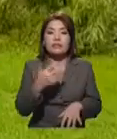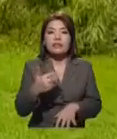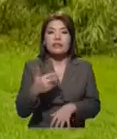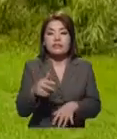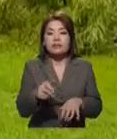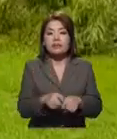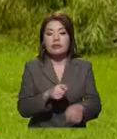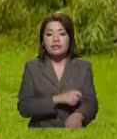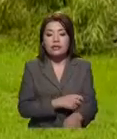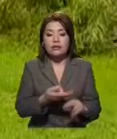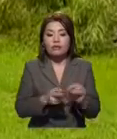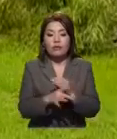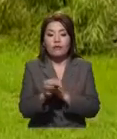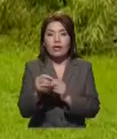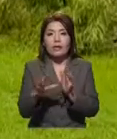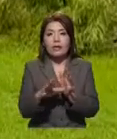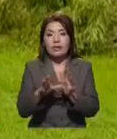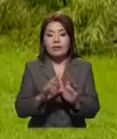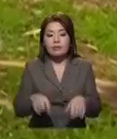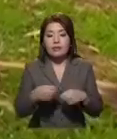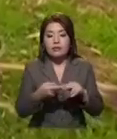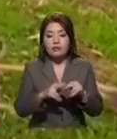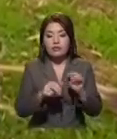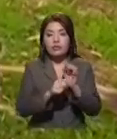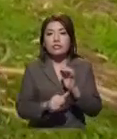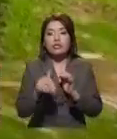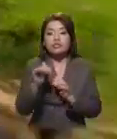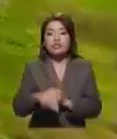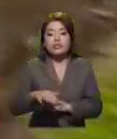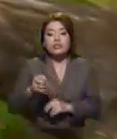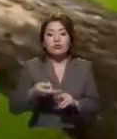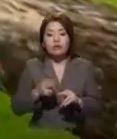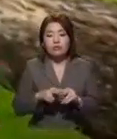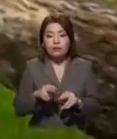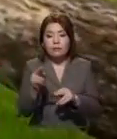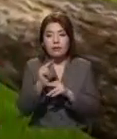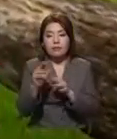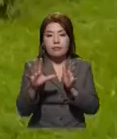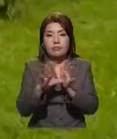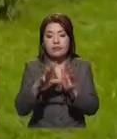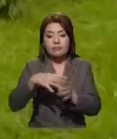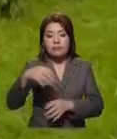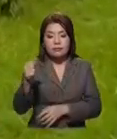и валили бетонные столбы электропередач. В итоге около 60 тысяч домов остались без электричества.